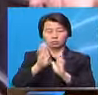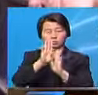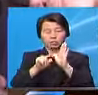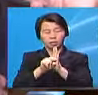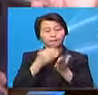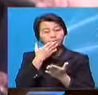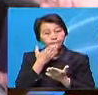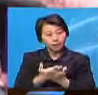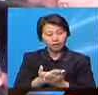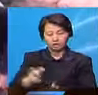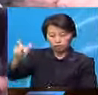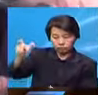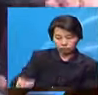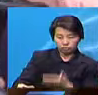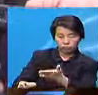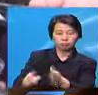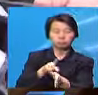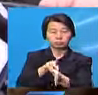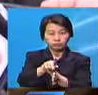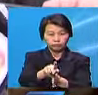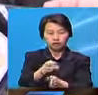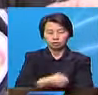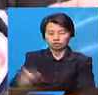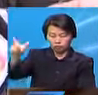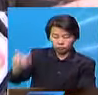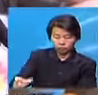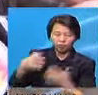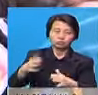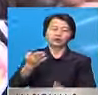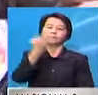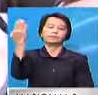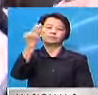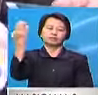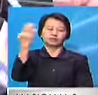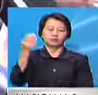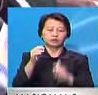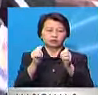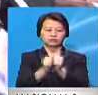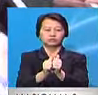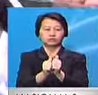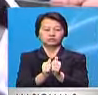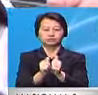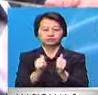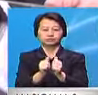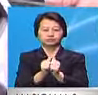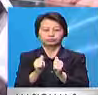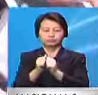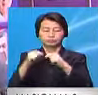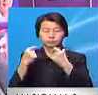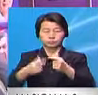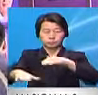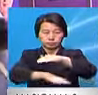yang baik, seorang yang profesional dan seorang yang telah biasa dengan apa ni, dengan jentera di akar